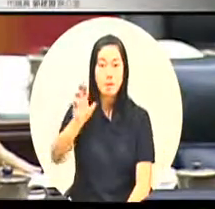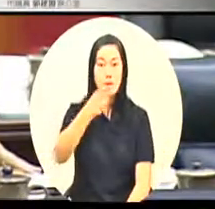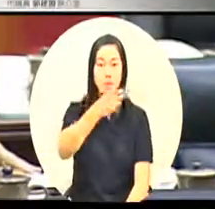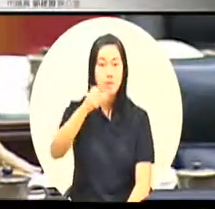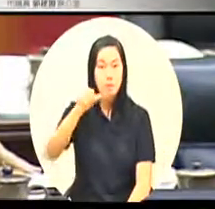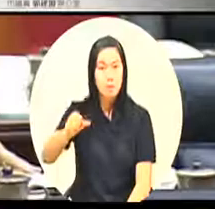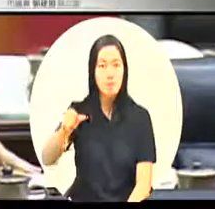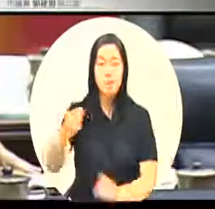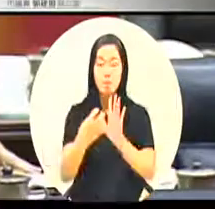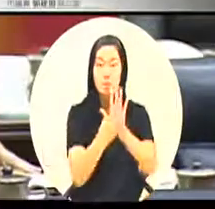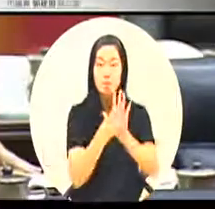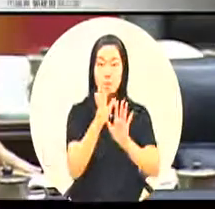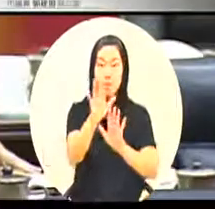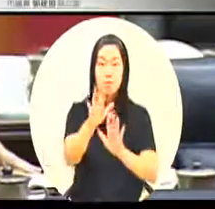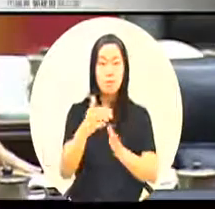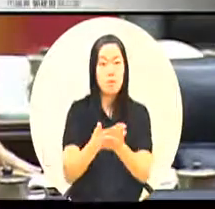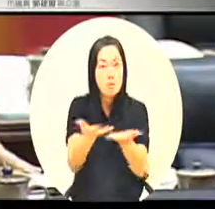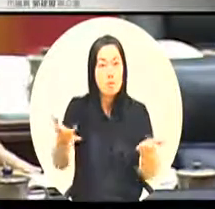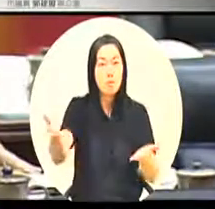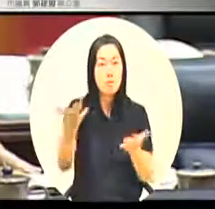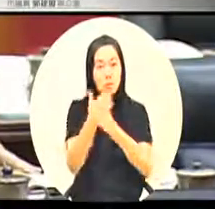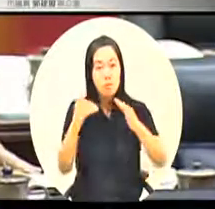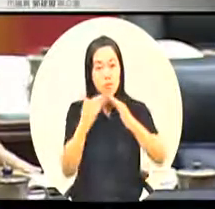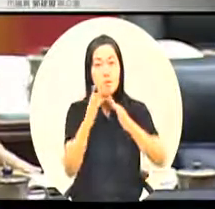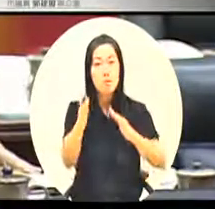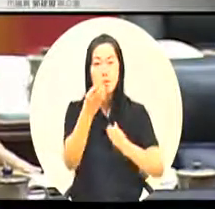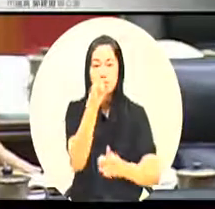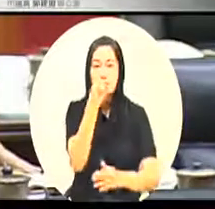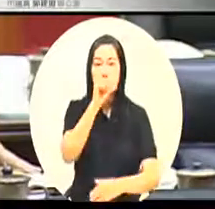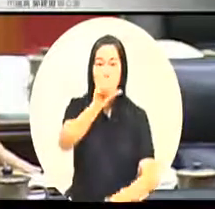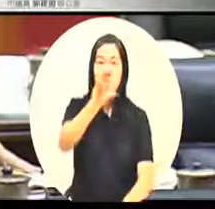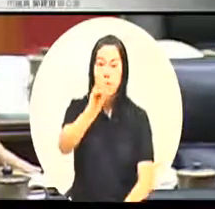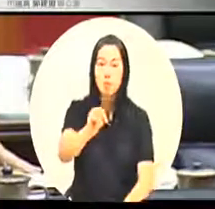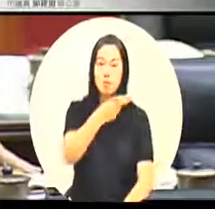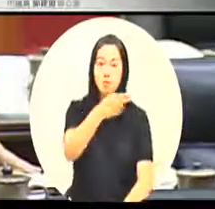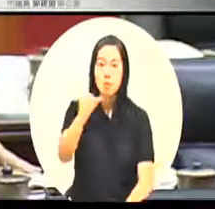品，要给学生吃，只要5万公顷就够了。